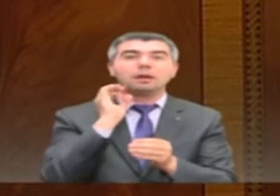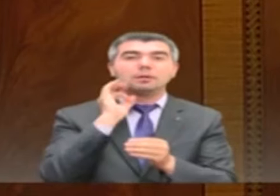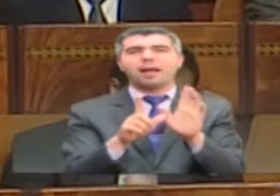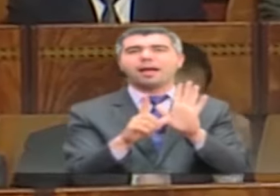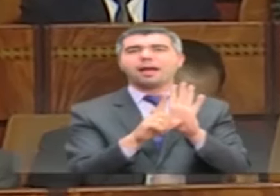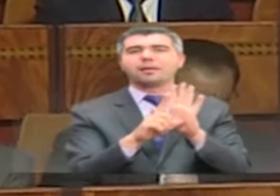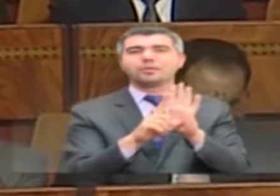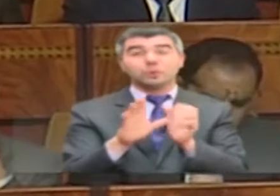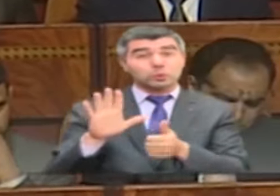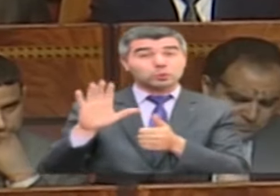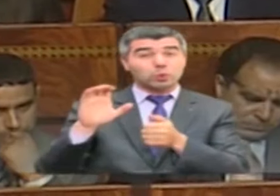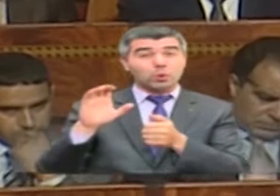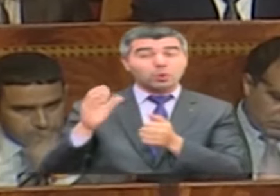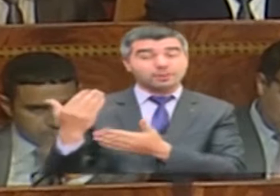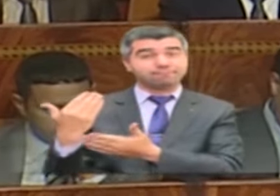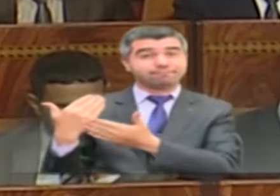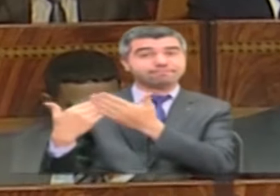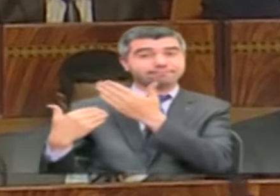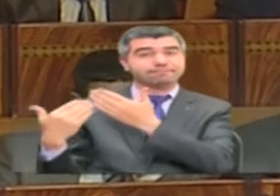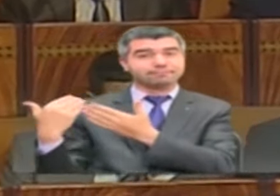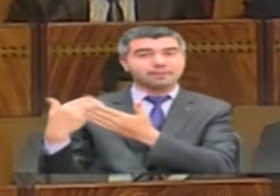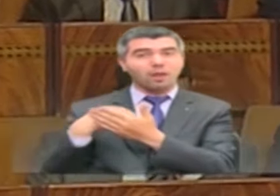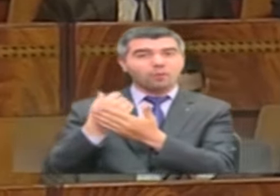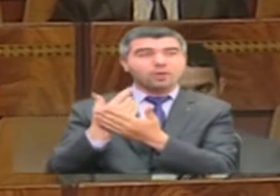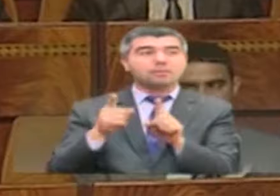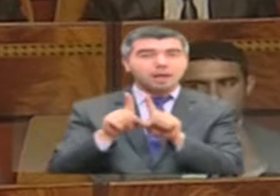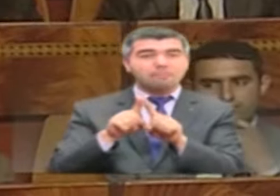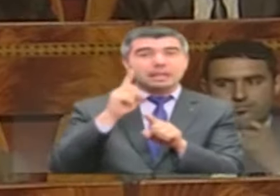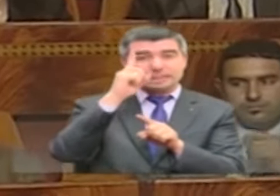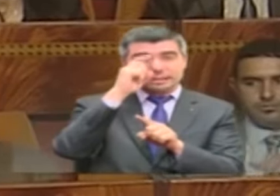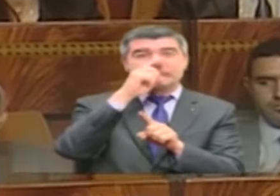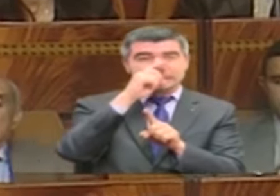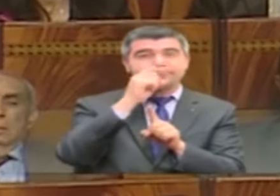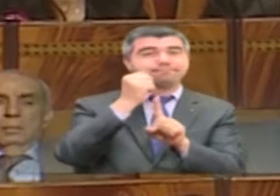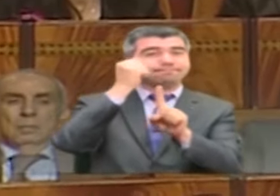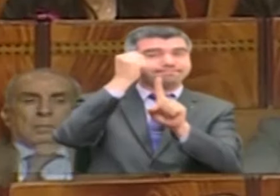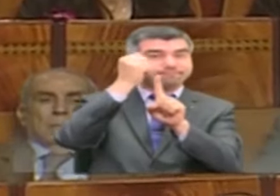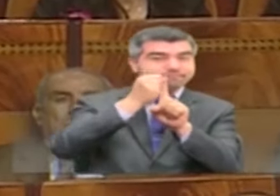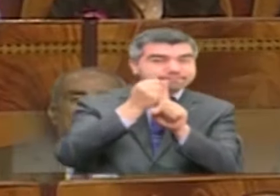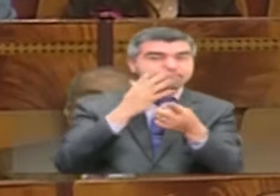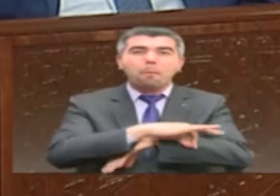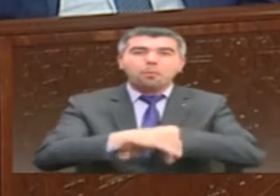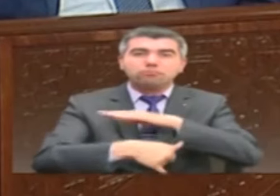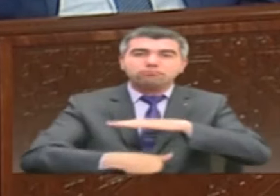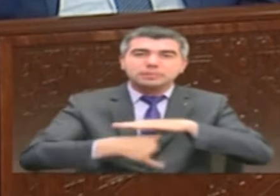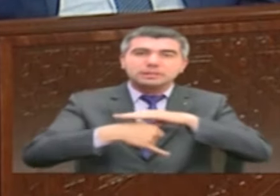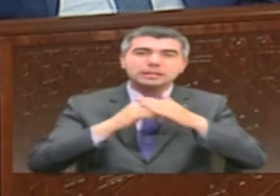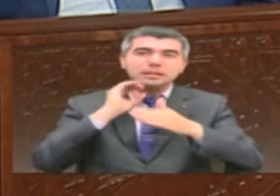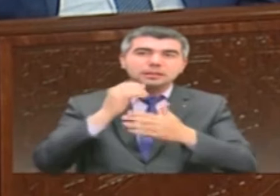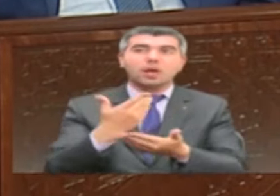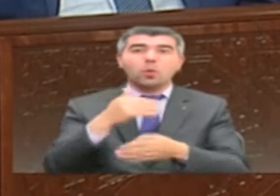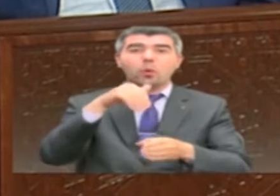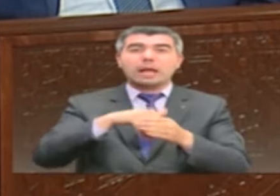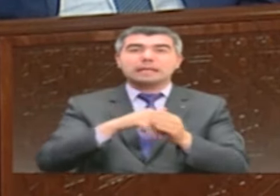وناصحه افتتح النقاش طبقا لمقتضيات القانون الداخلي للبرلمان بكلمه رئيس فريق الحزب